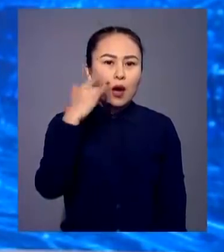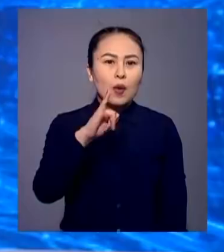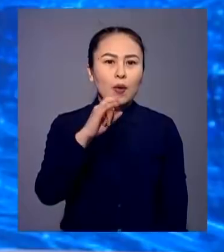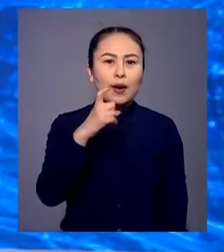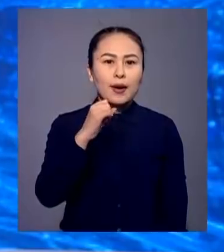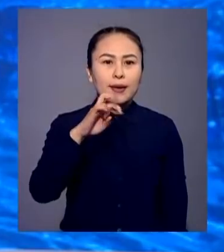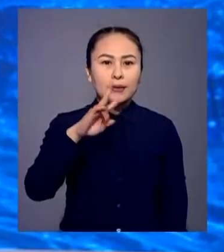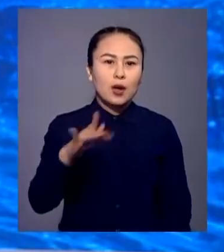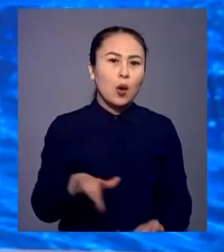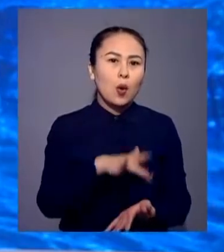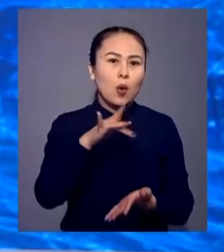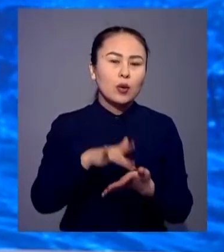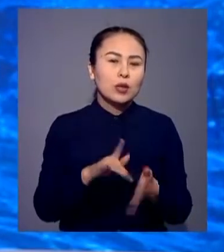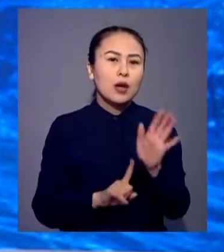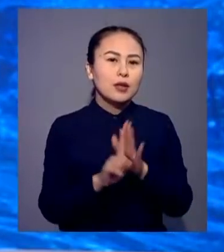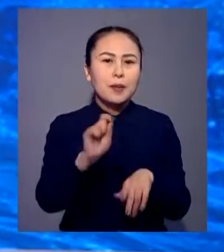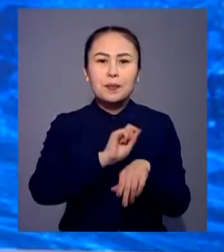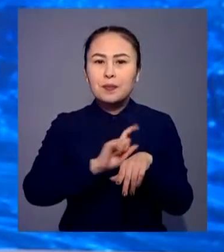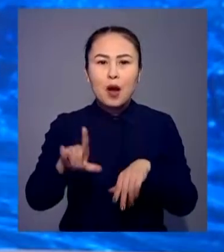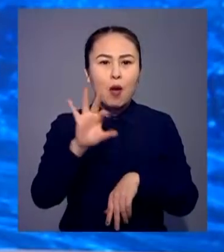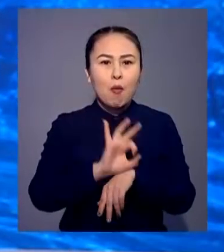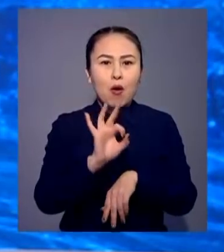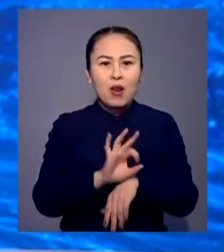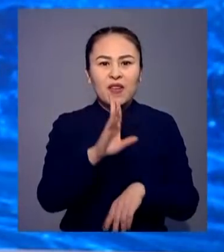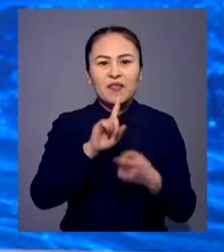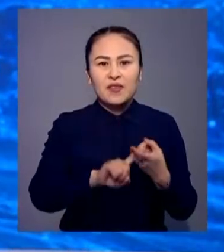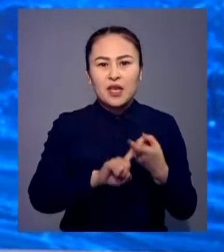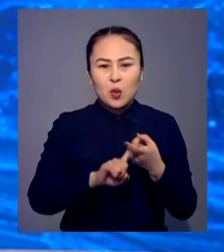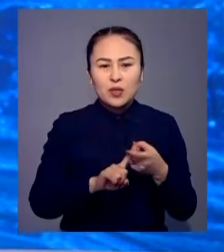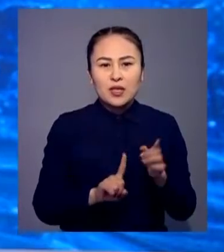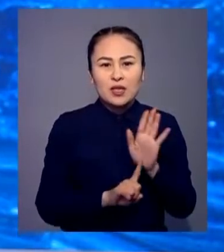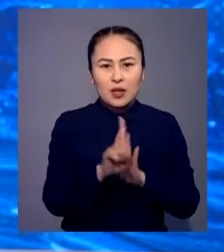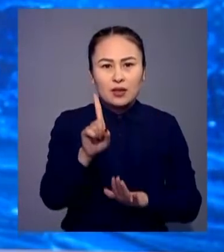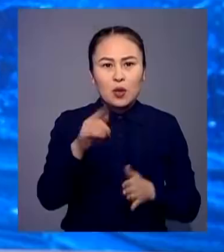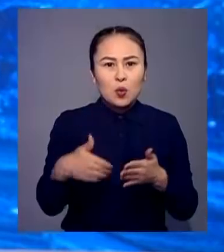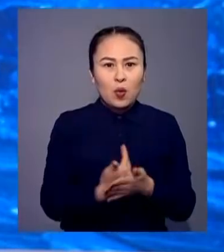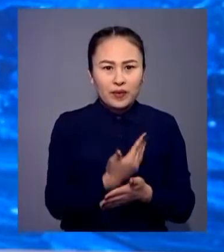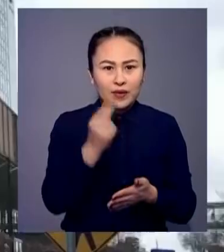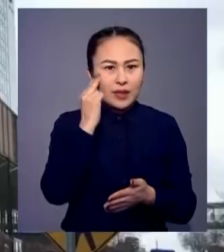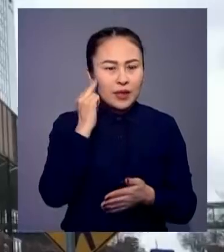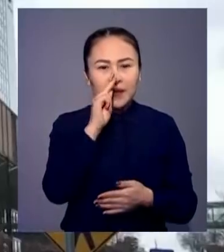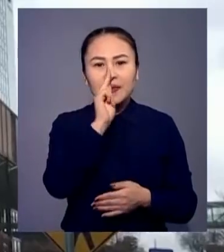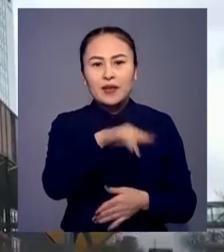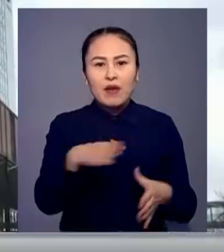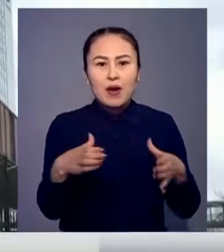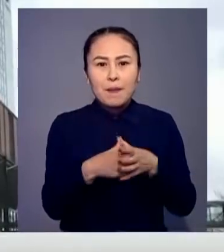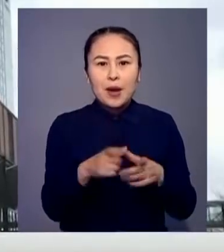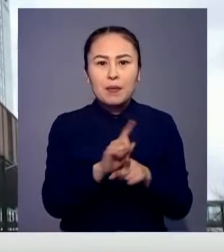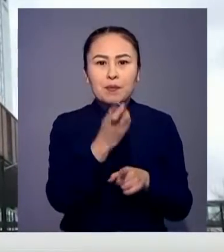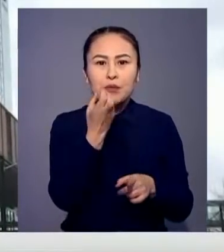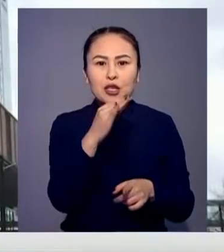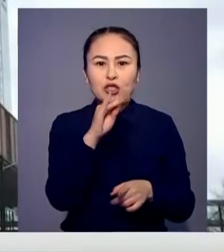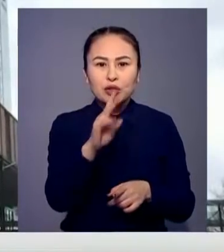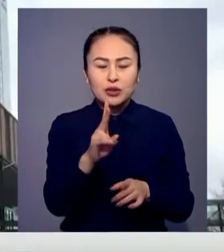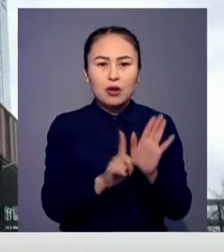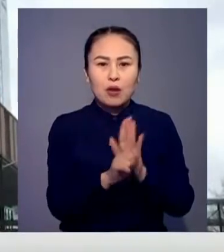болған коронавирустың жаңа түріне байланысты Қытай билігін сынға алды. Мемлекеттік департаменттің мәлімдеуінше Бейжің қауіпті дертке